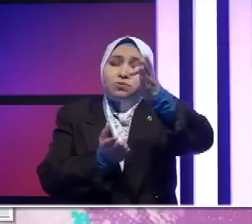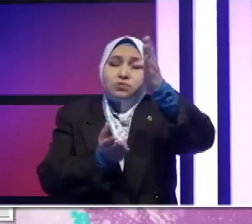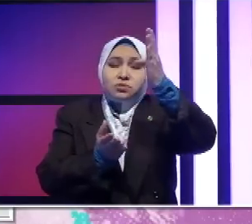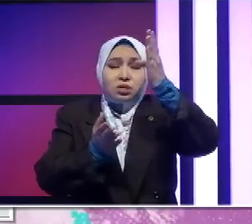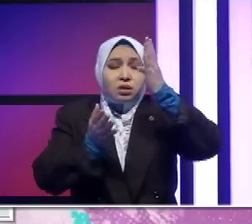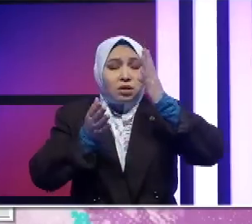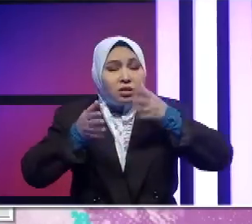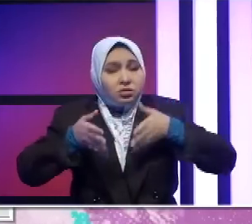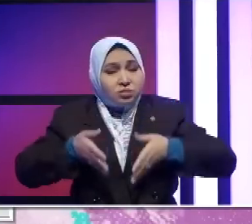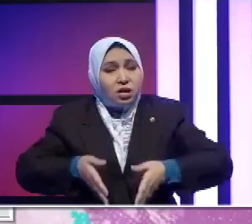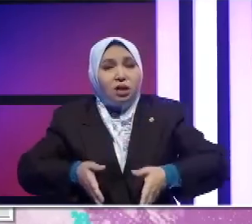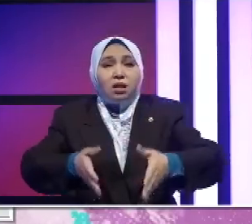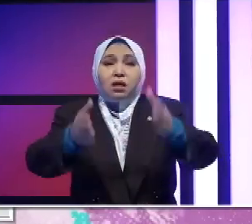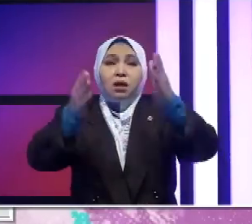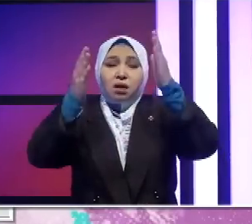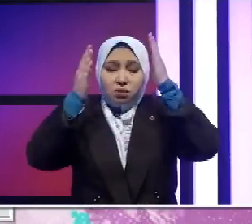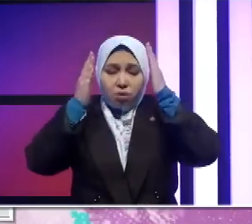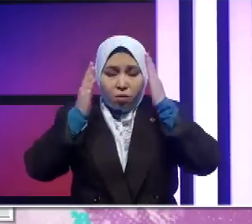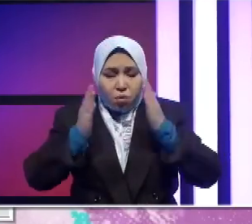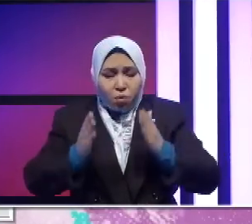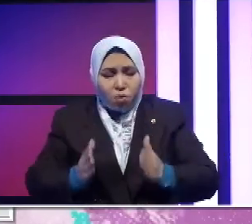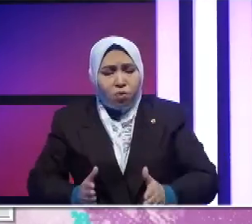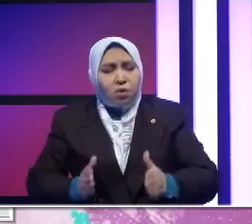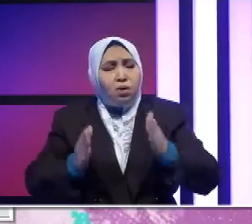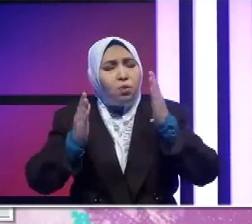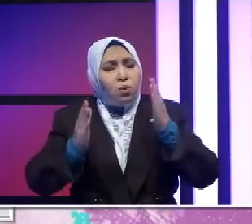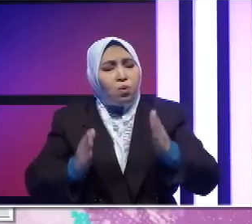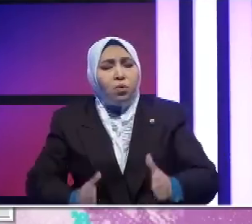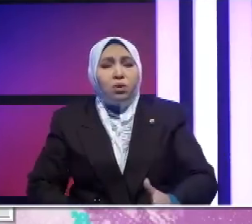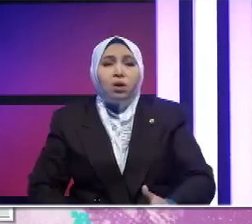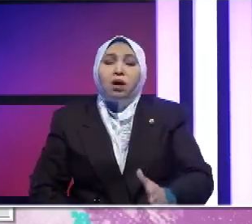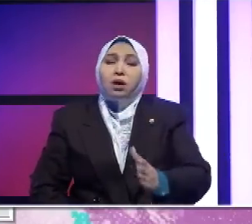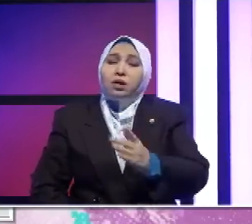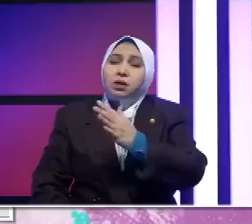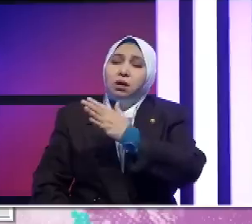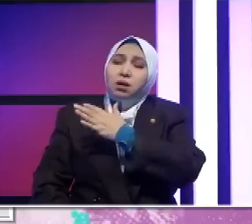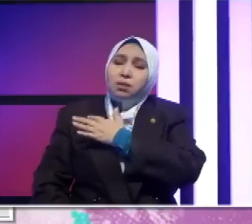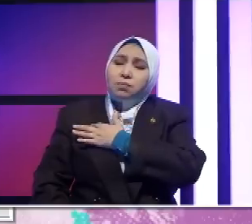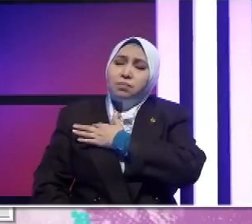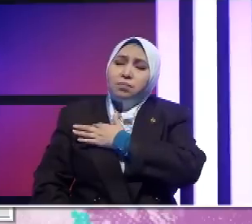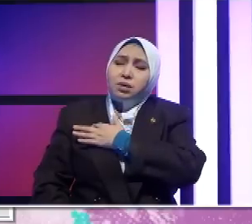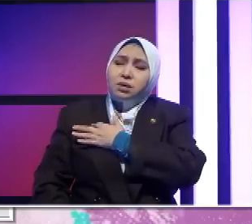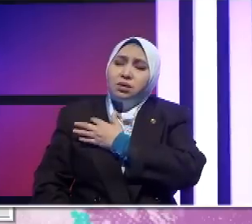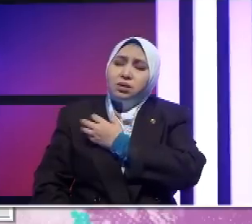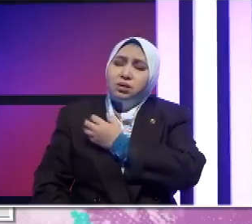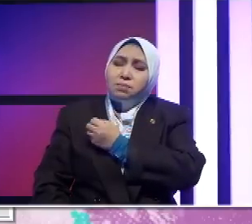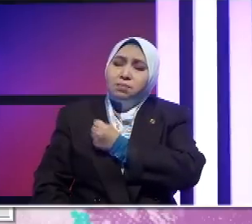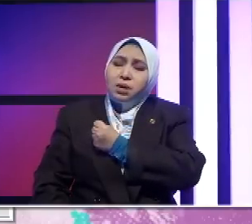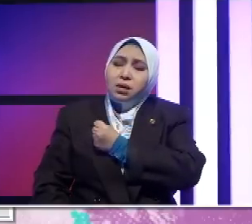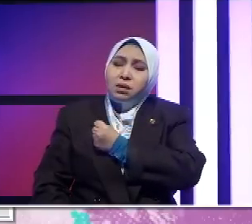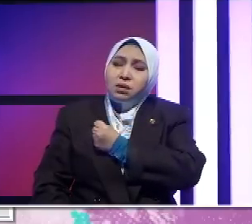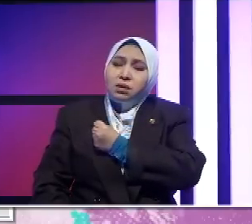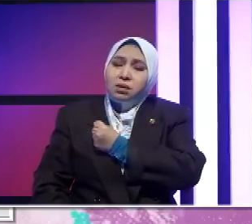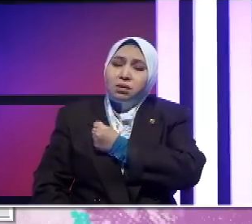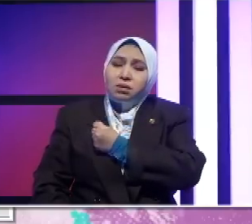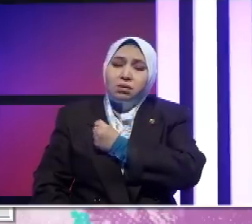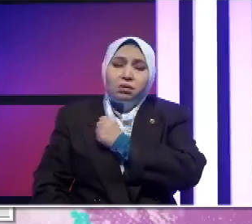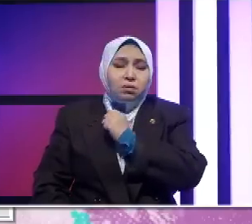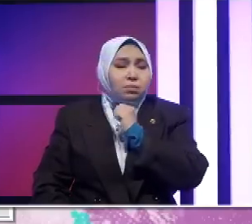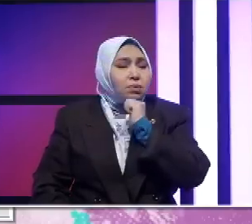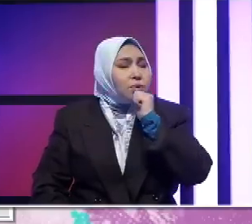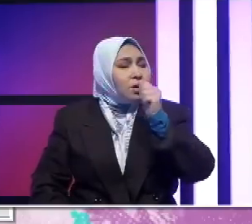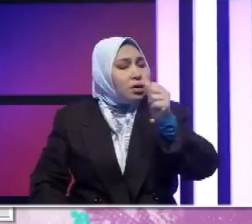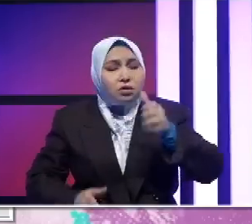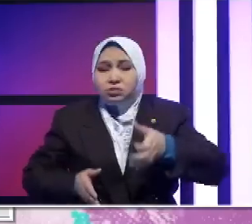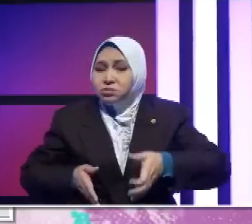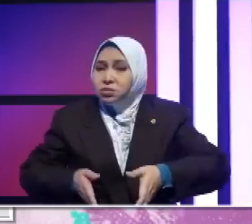المستقيم، صراط الذين أنعمت عليهم